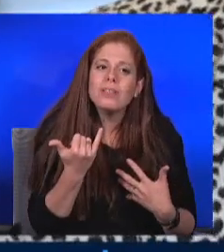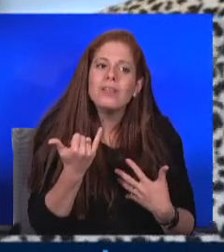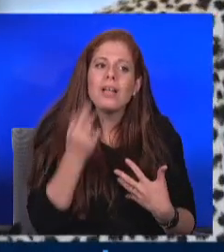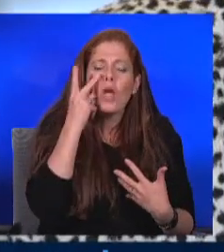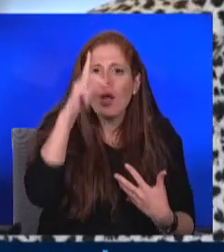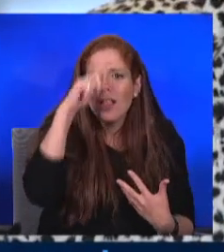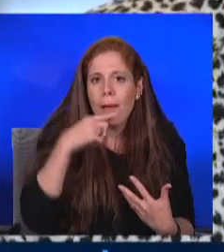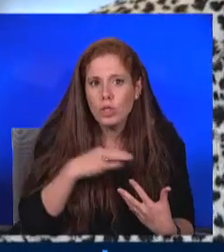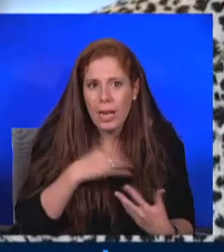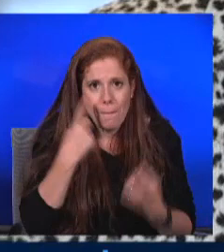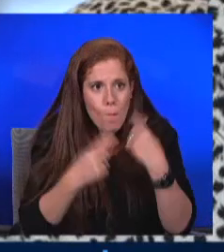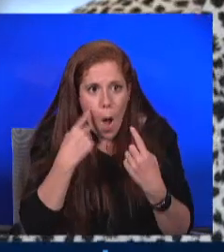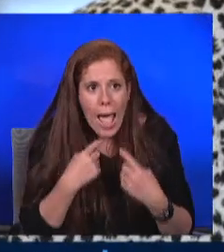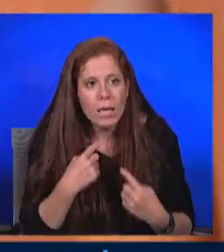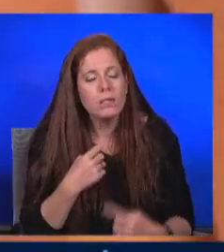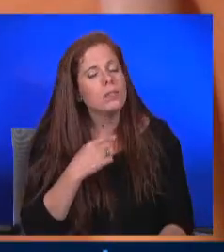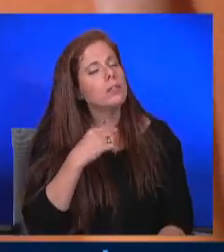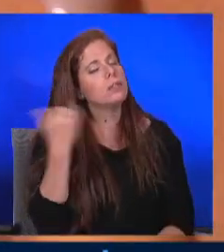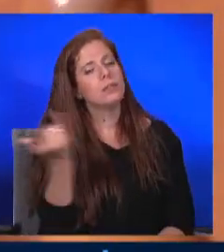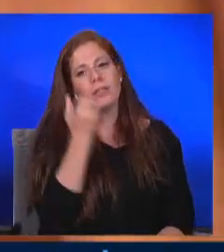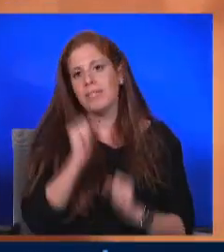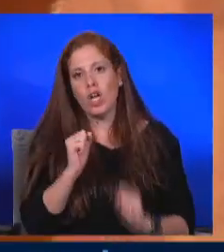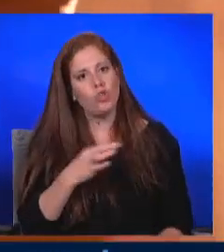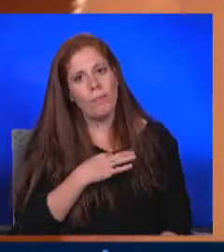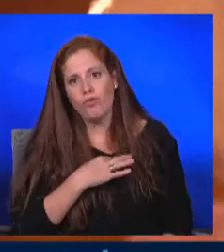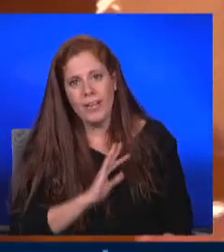שלי בוכה זה קשה לי תמיד.